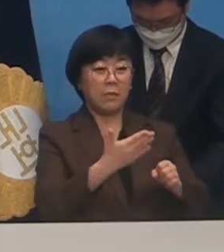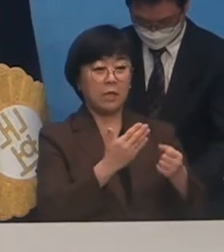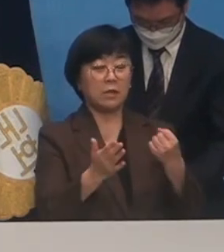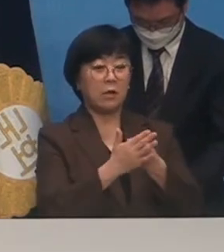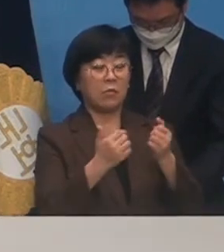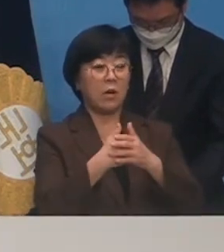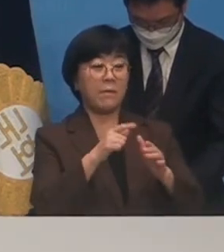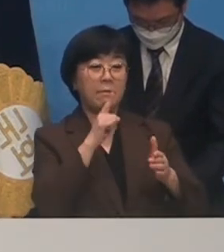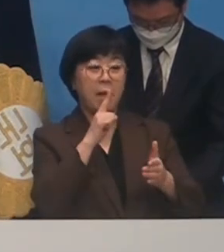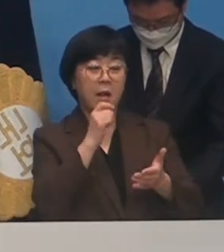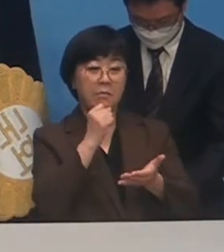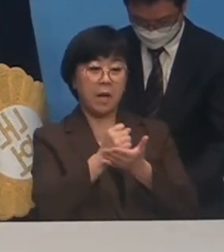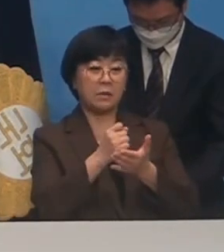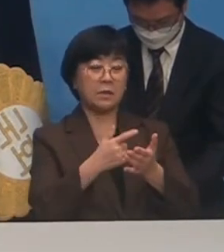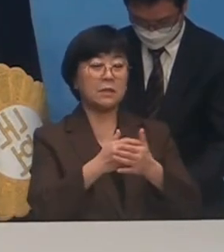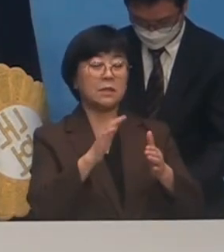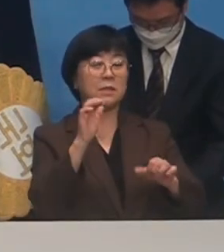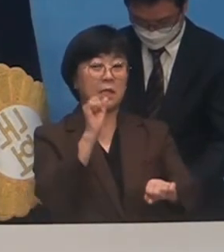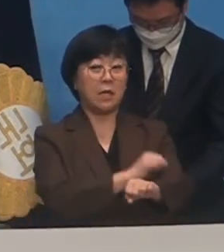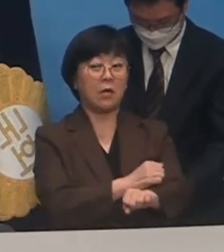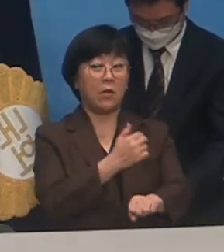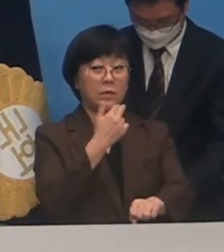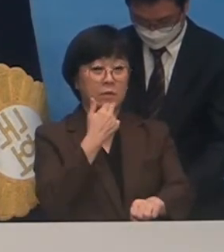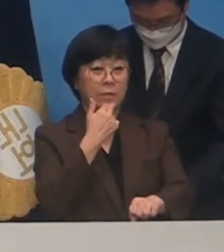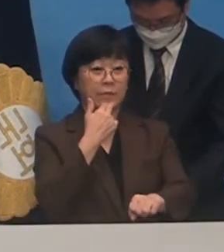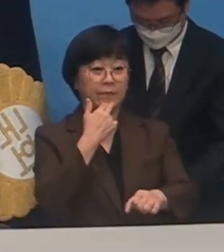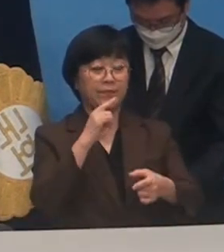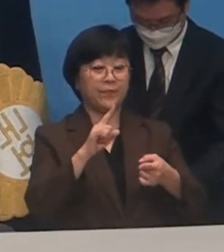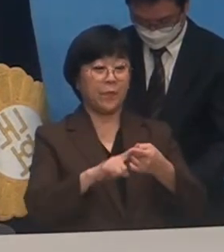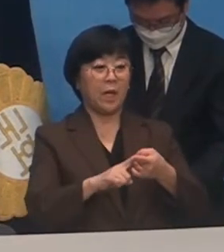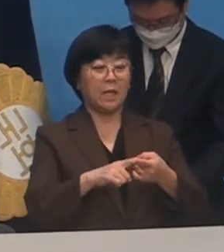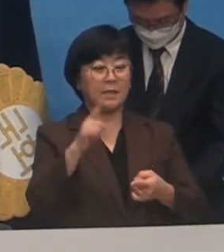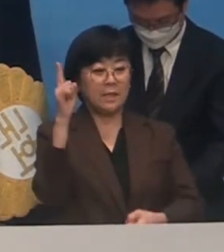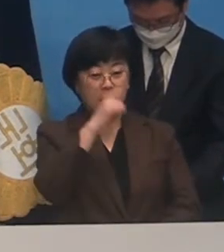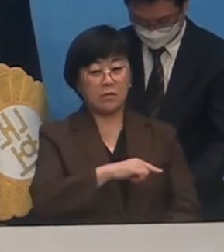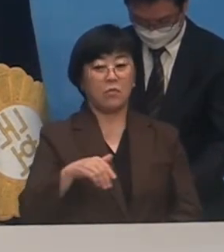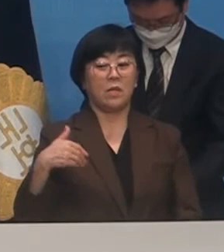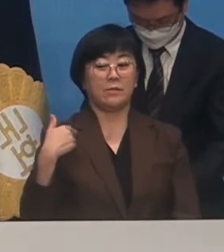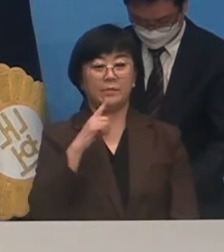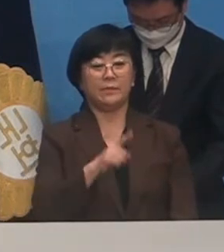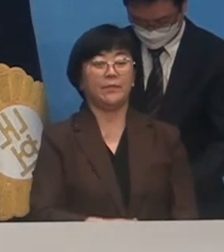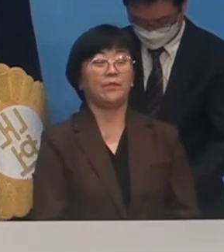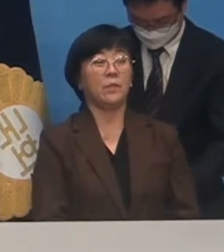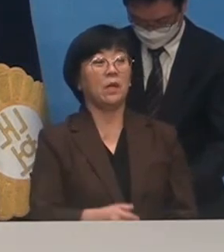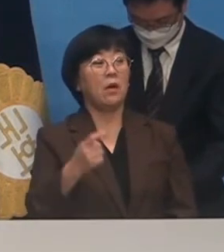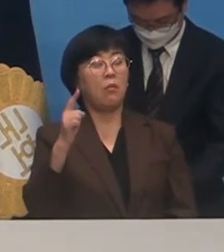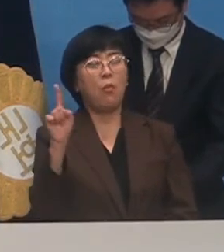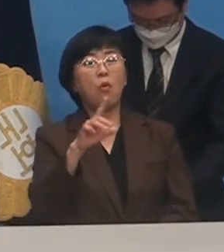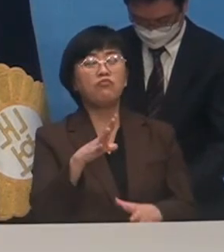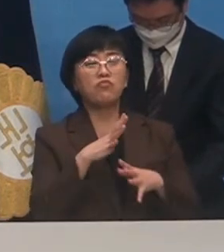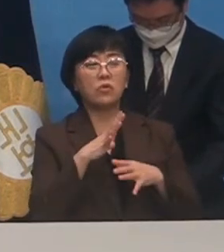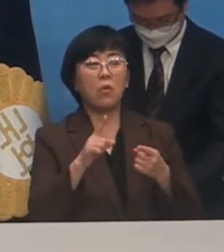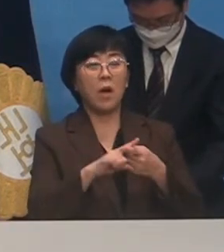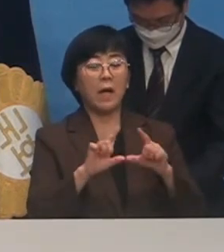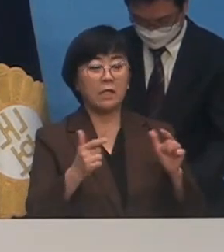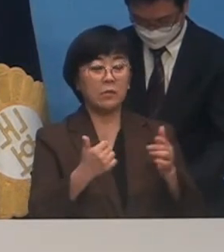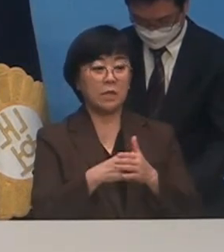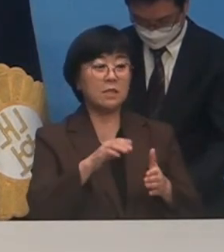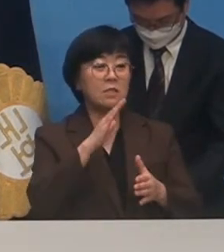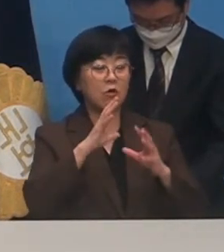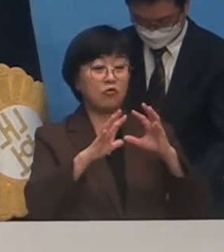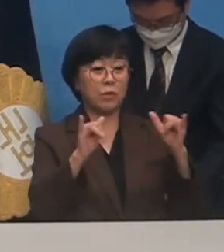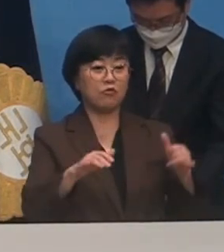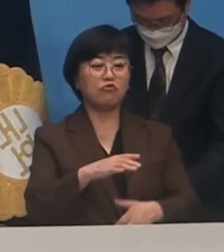것 외에 뭐 하나 잘한 것 없는 정권이지만 이렇게까지 최악인 줄은 몰랐다. 도대체 뭐가 무서워서 아니면 얼마나